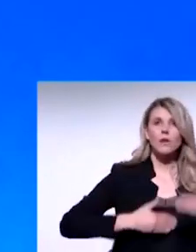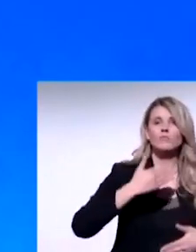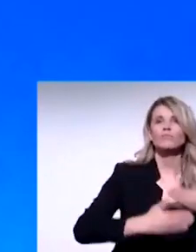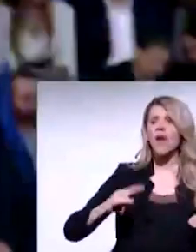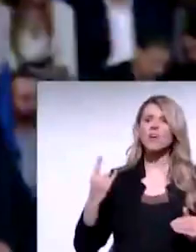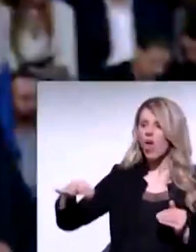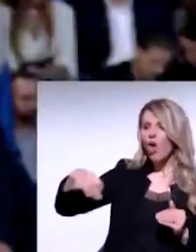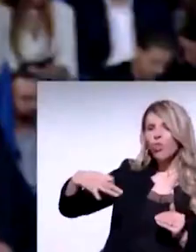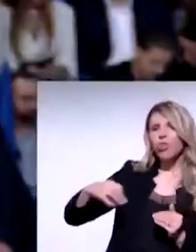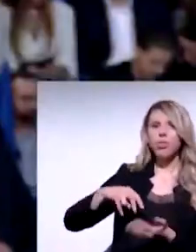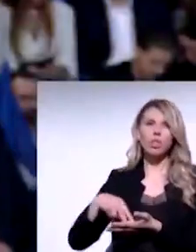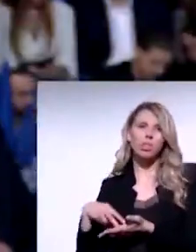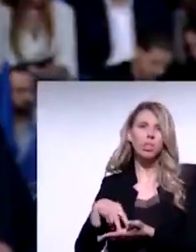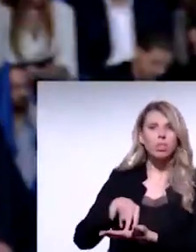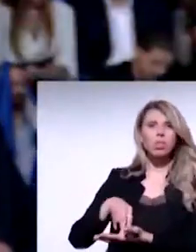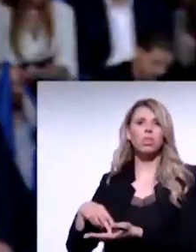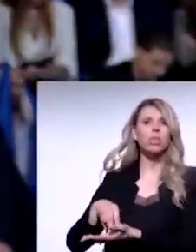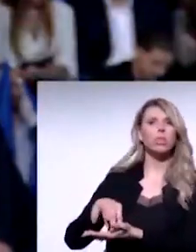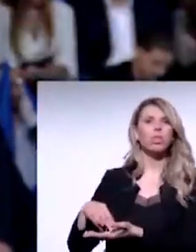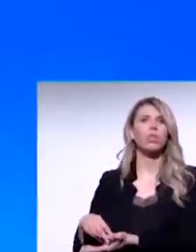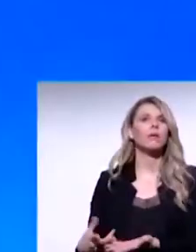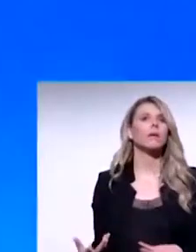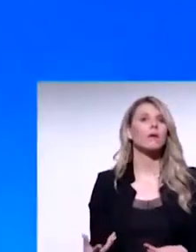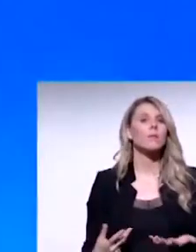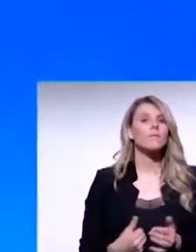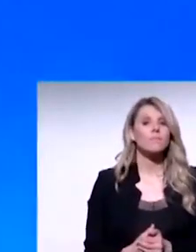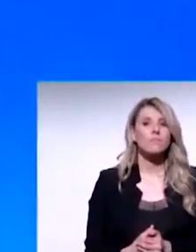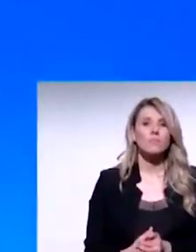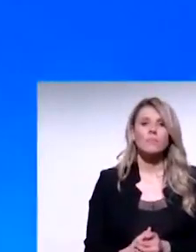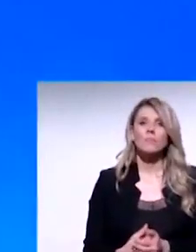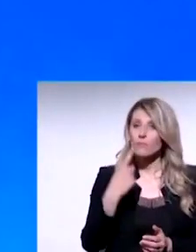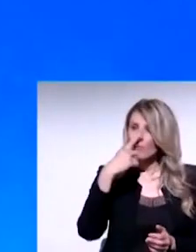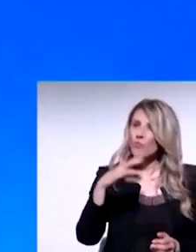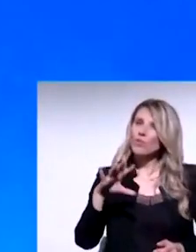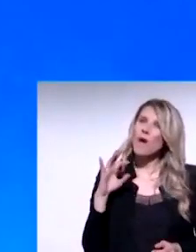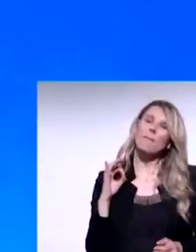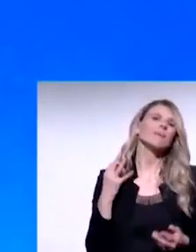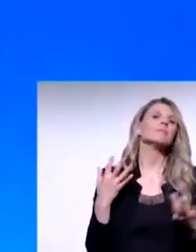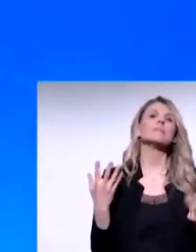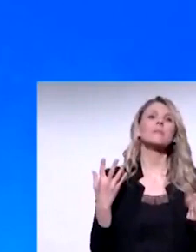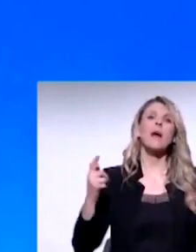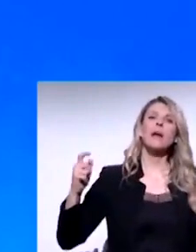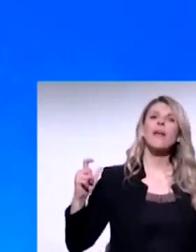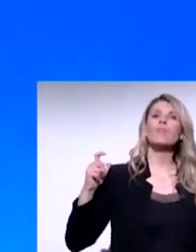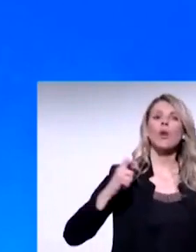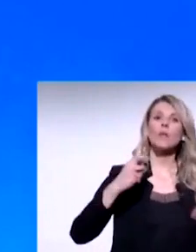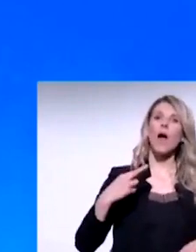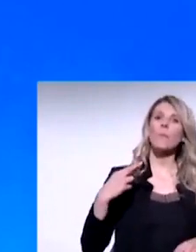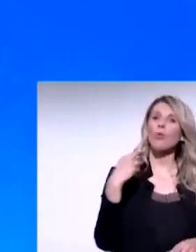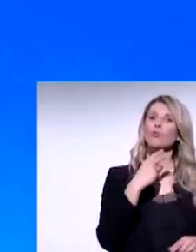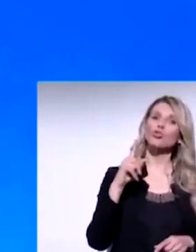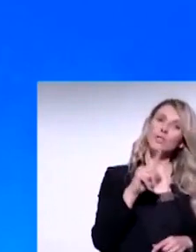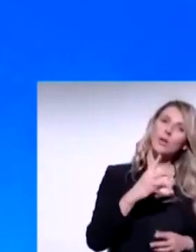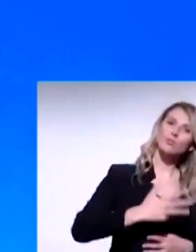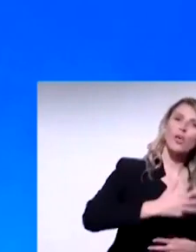περιπέτειες. Με λίγα λόγια, προτιμάμε κυβέρνηση Νέας Δημοκρατίας και Πρωθυπουργό Μητσοτάκη ή